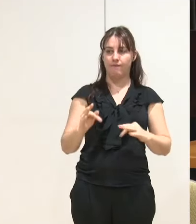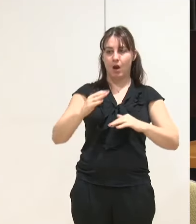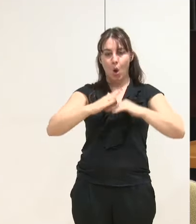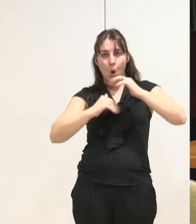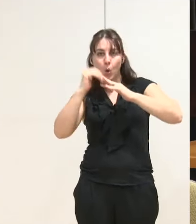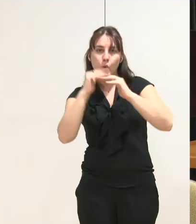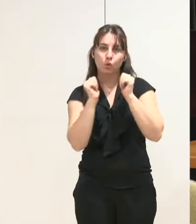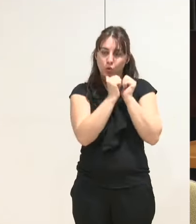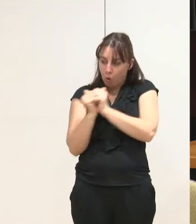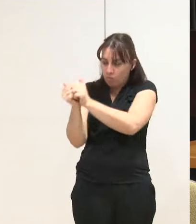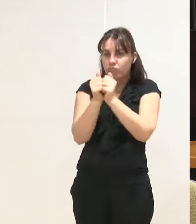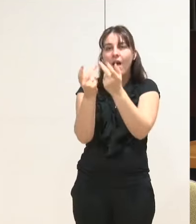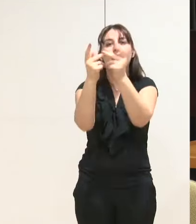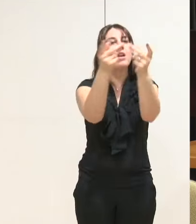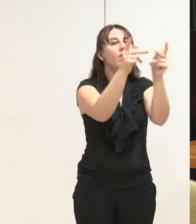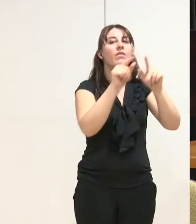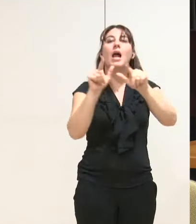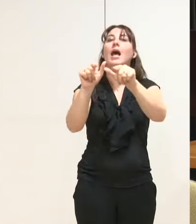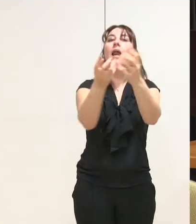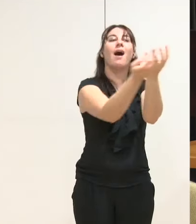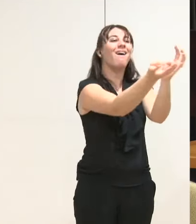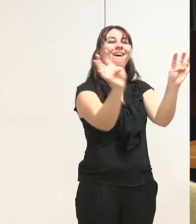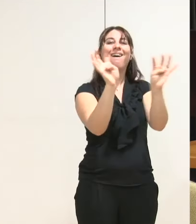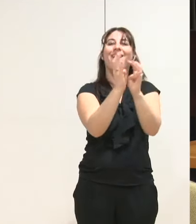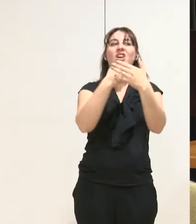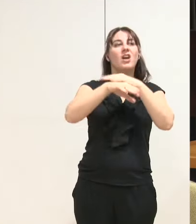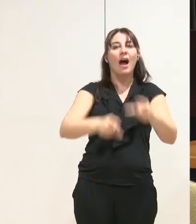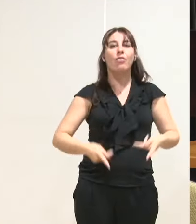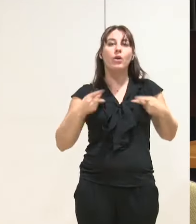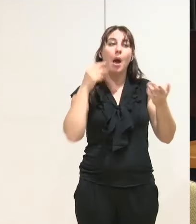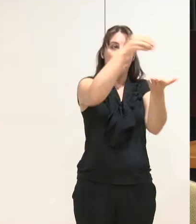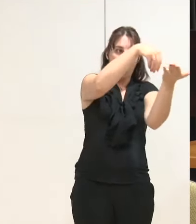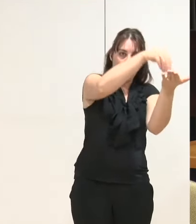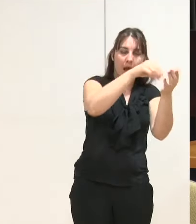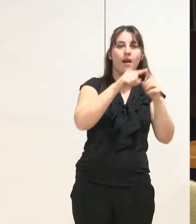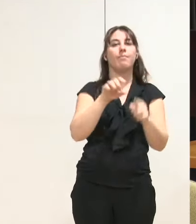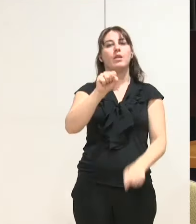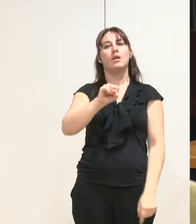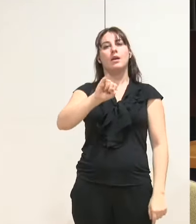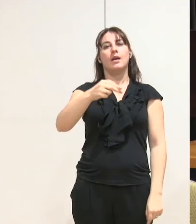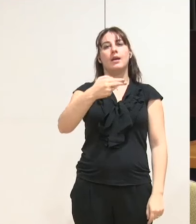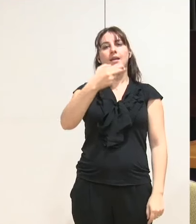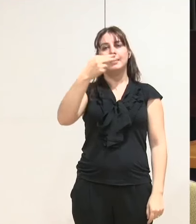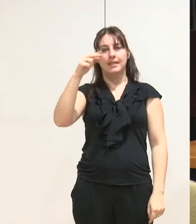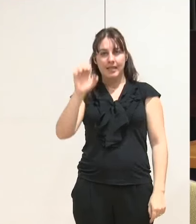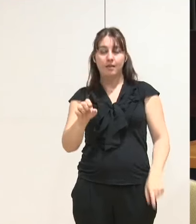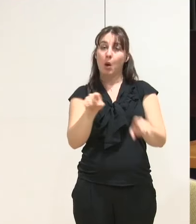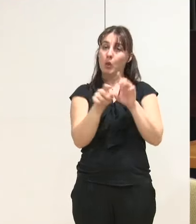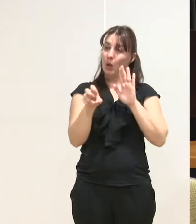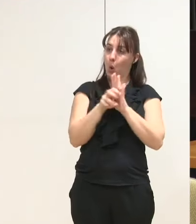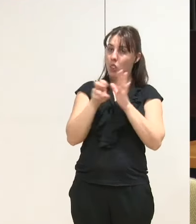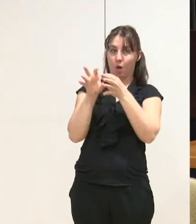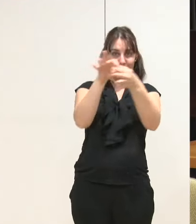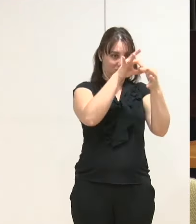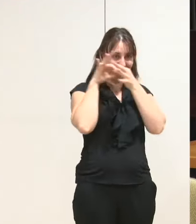collaboration entre les villes qui étaient présentes à cet atelier donc la Ville de Montréal la ville de Sienne et la ville de